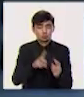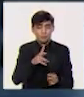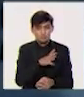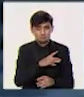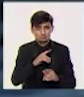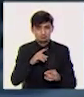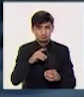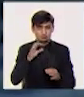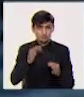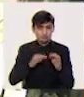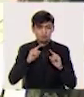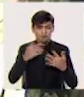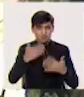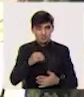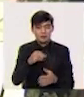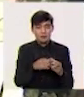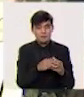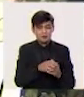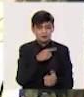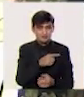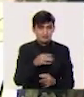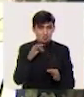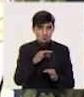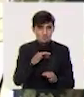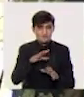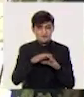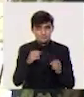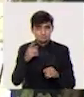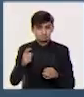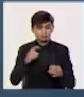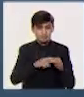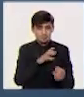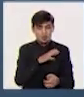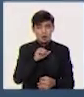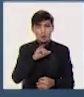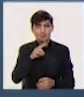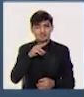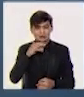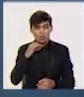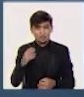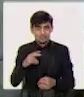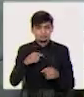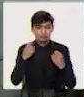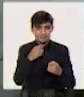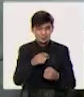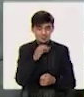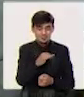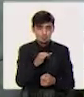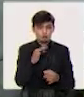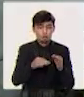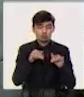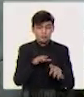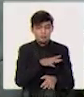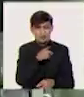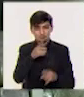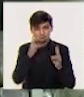сотталып кетіпті. Ал компания меншігінде кепілде тұрған дүние мүлік аукцион арқылы сатылсын деген соттың шешімі шыққан. Осылайша зардап